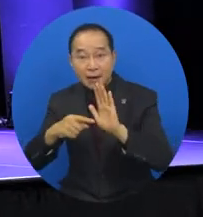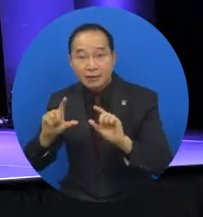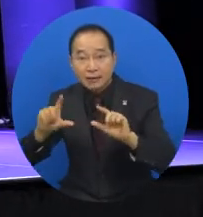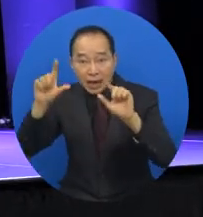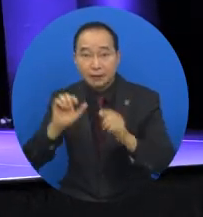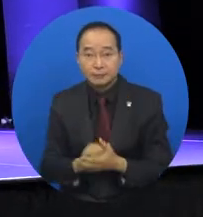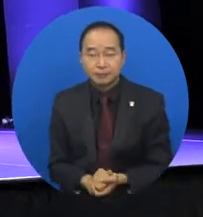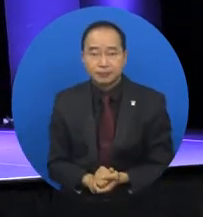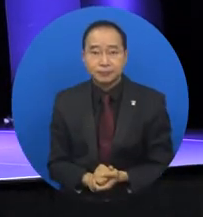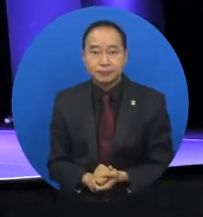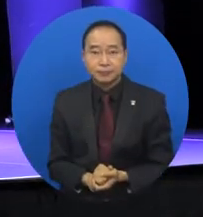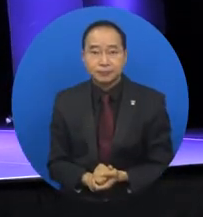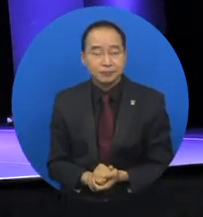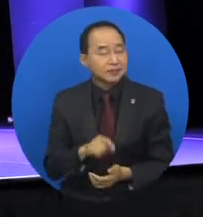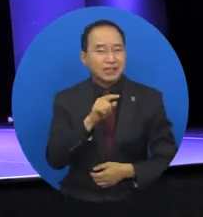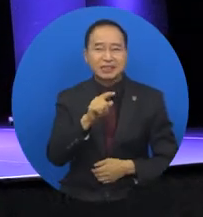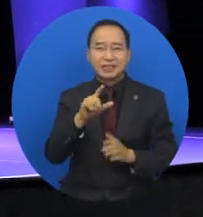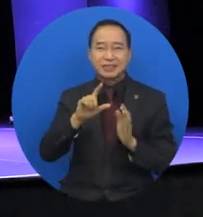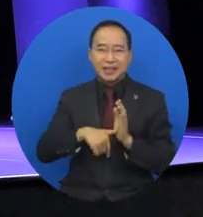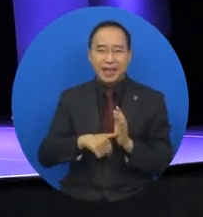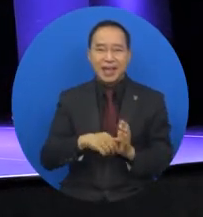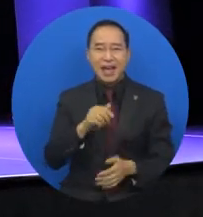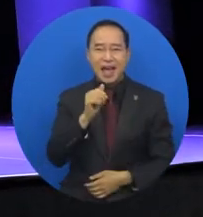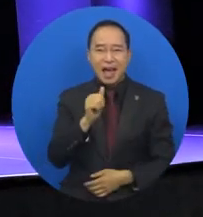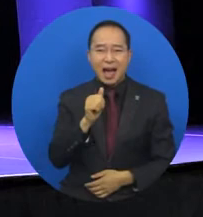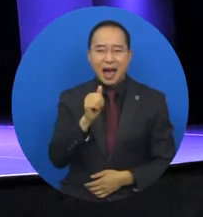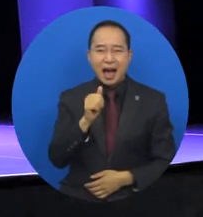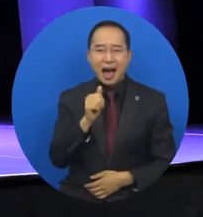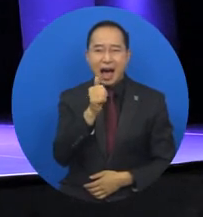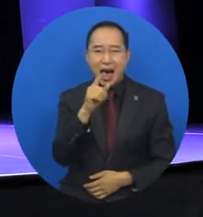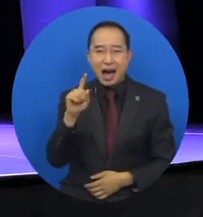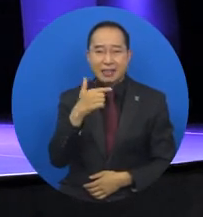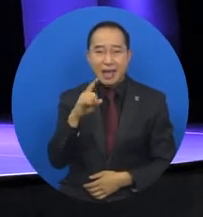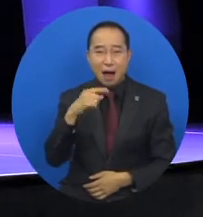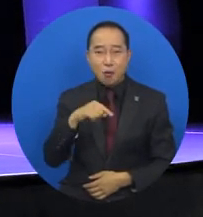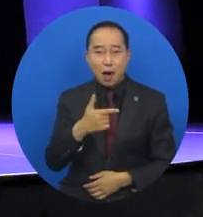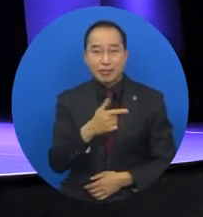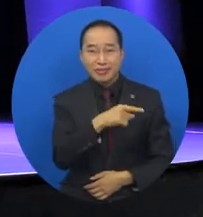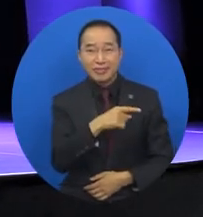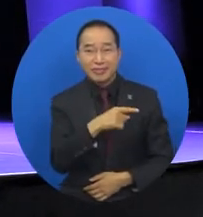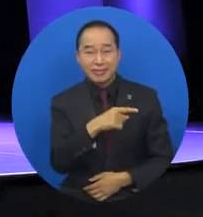날 하나원의 관계자들이